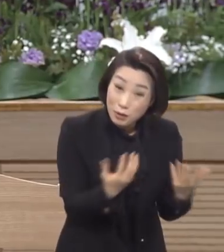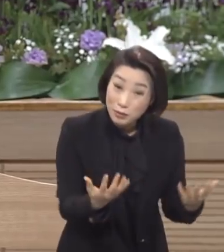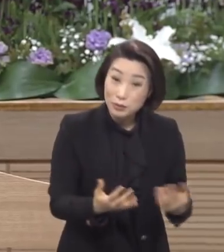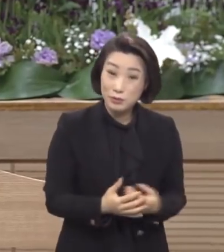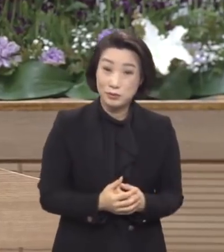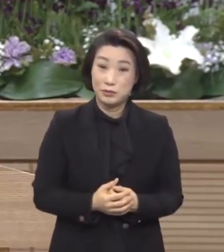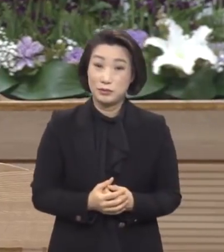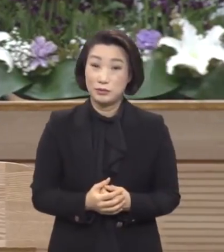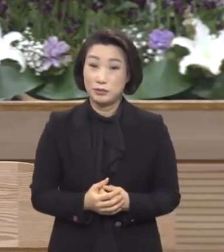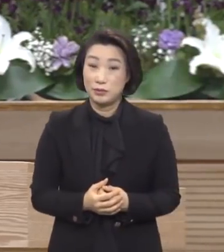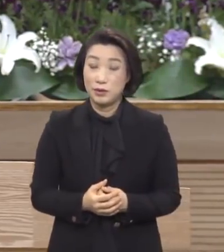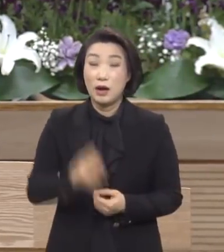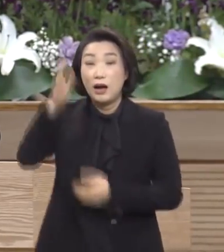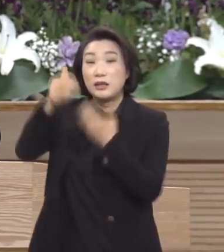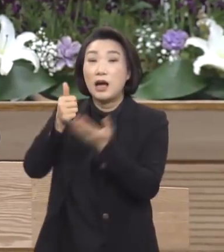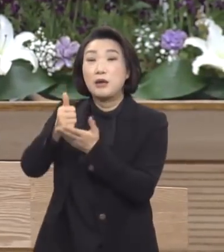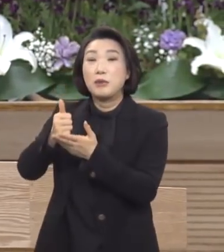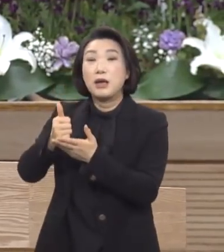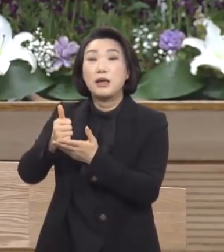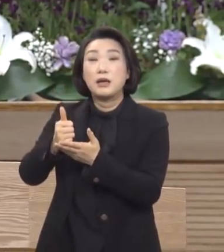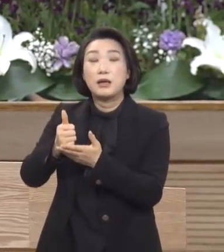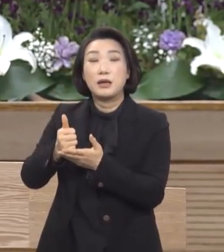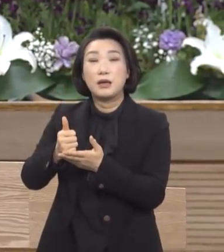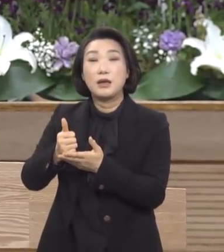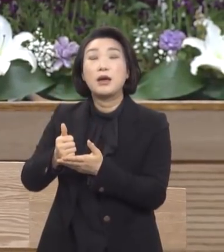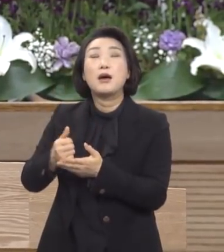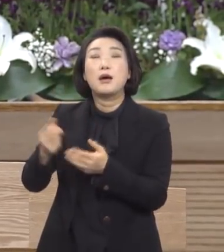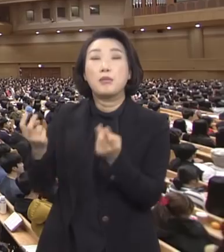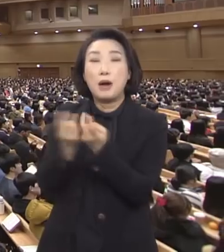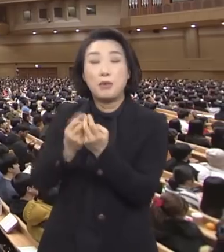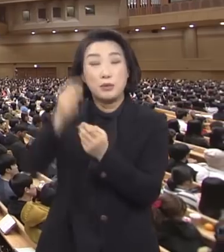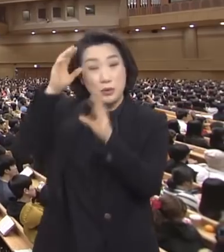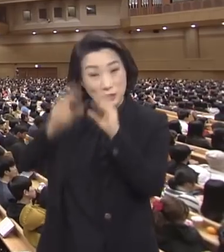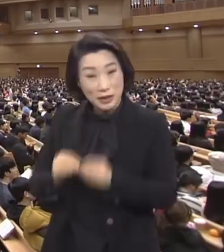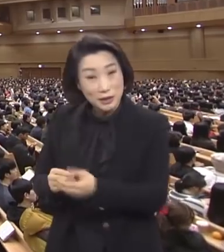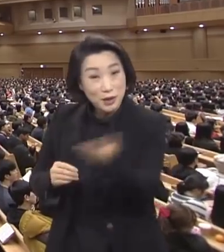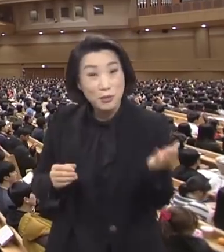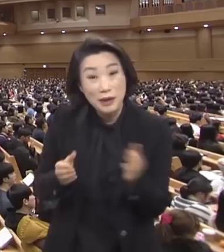없다니까. 하나님의 제시하신 방법에 동의하시면 아멘합시다.